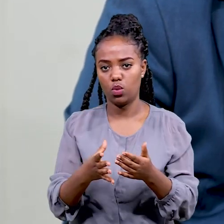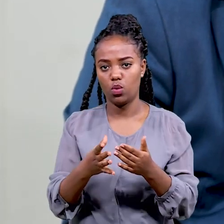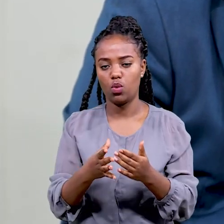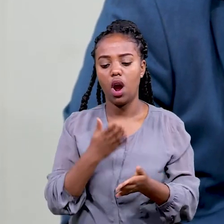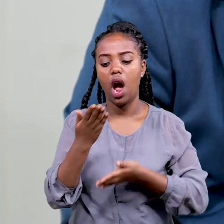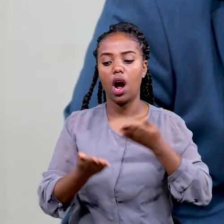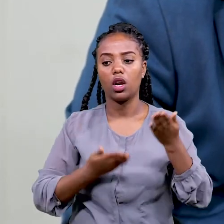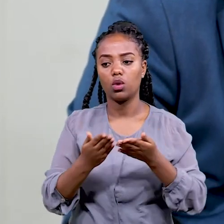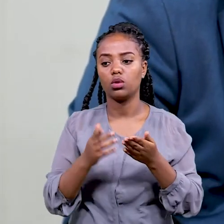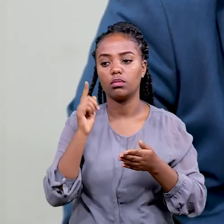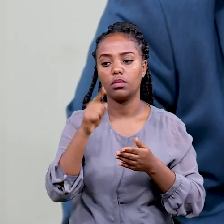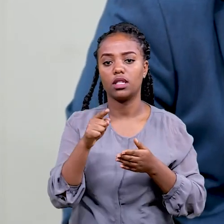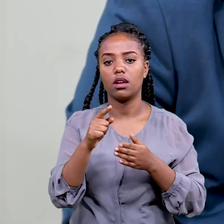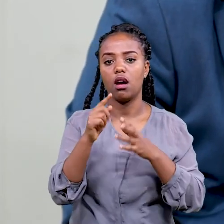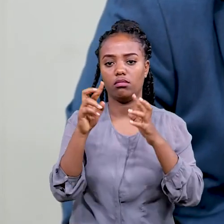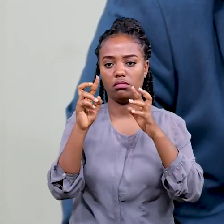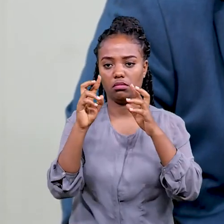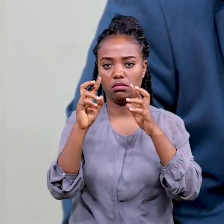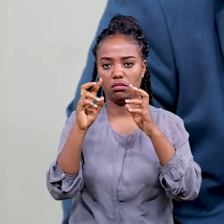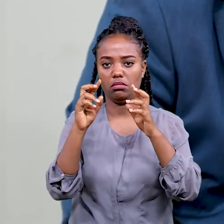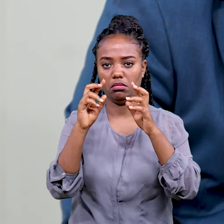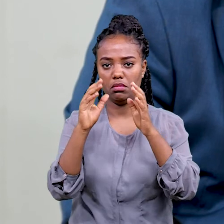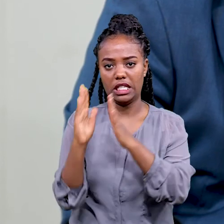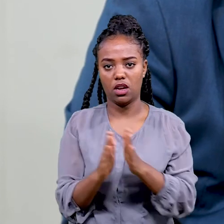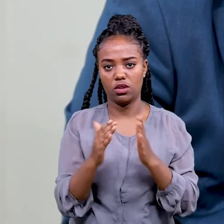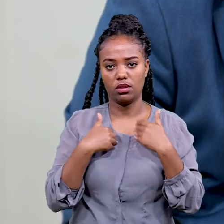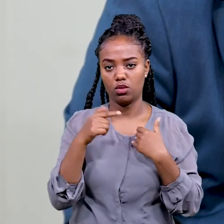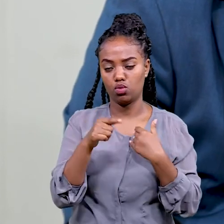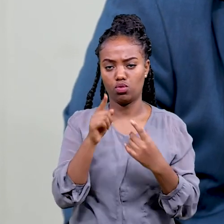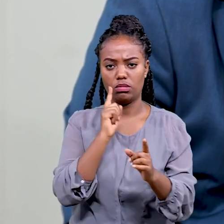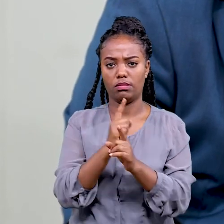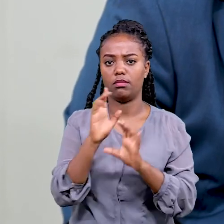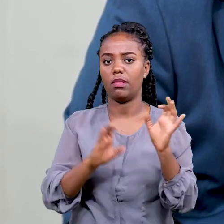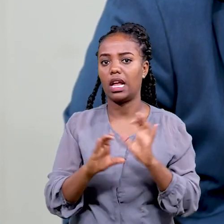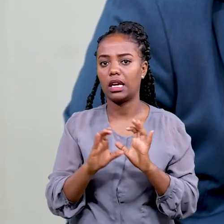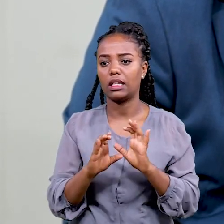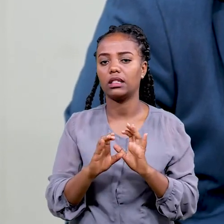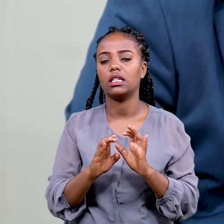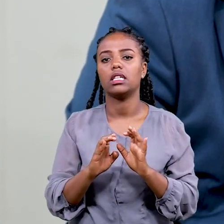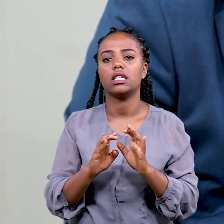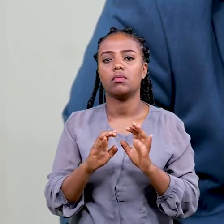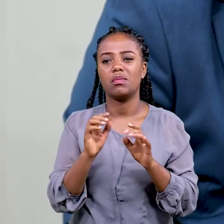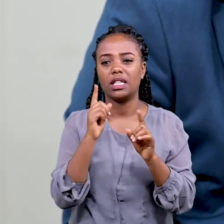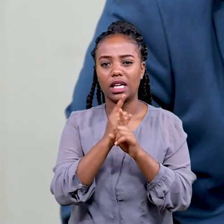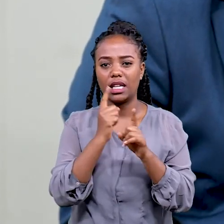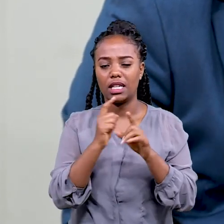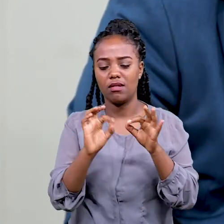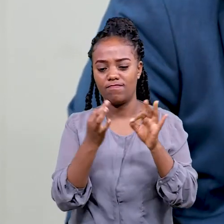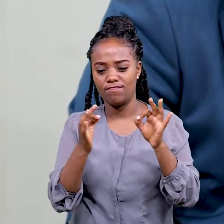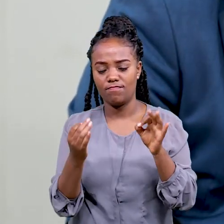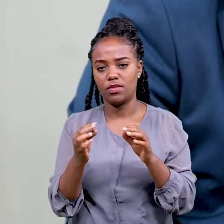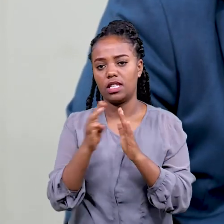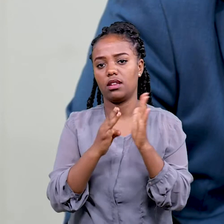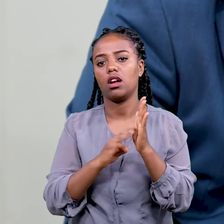ተሰጥቷቸው አገልግሎቱን በዛ ቅርጽ መቀረጽ አለበት። ለእነሱ ፊት የሚያደርግ ተቀዶ የተሰፋ ስርዓት